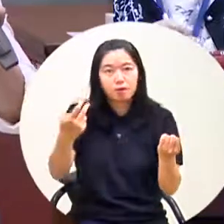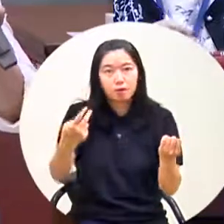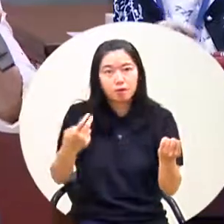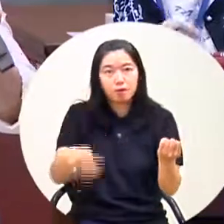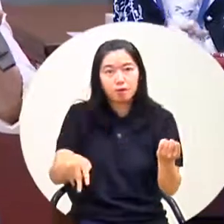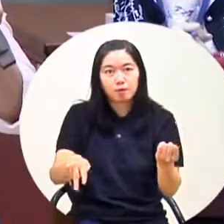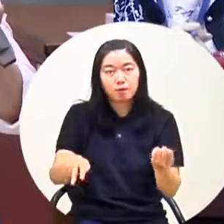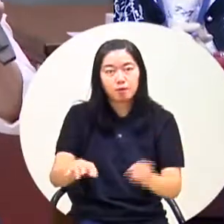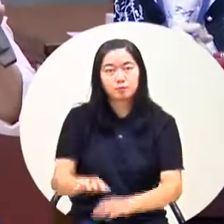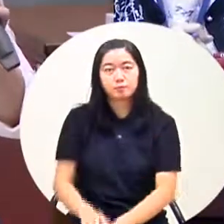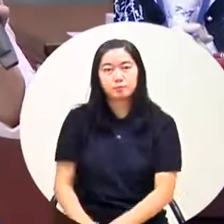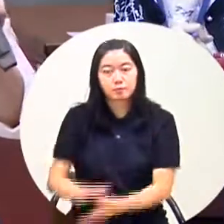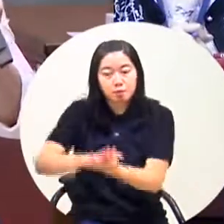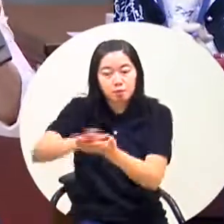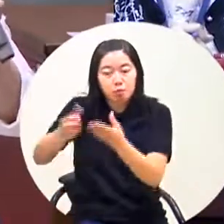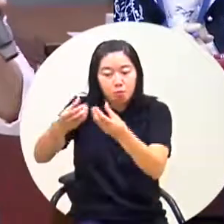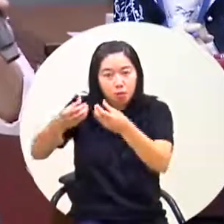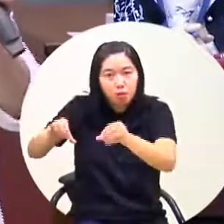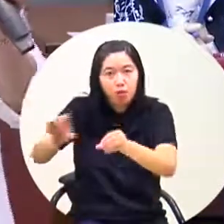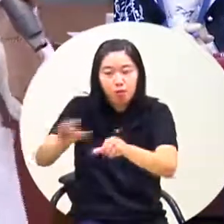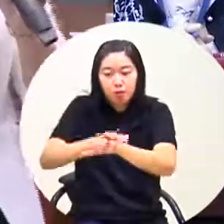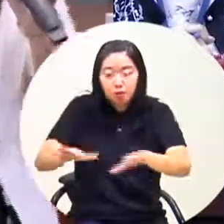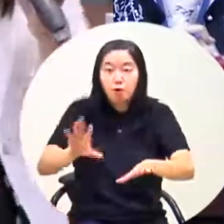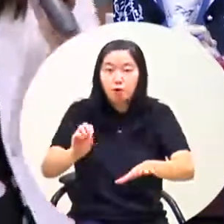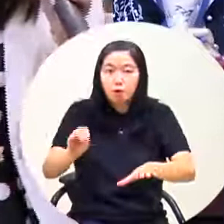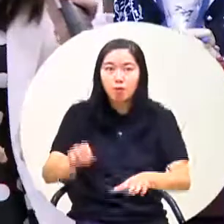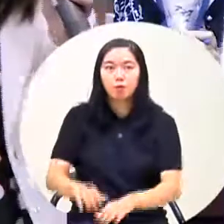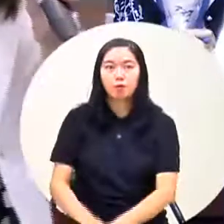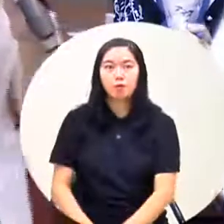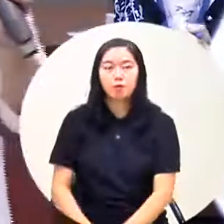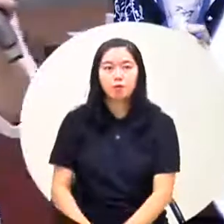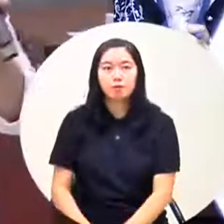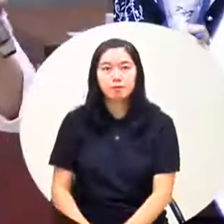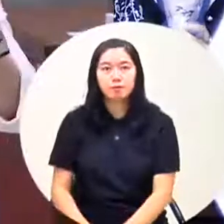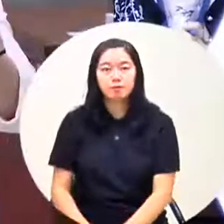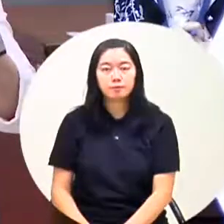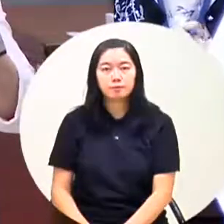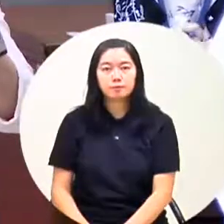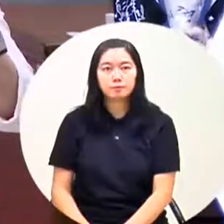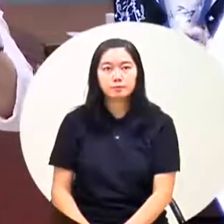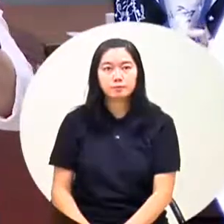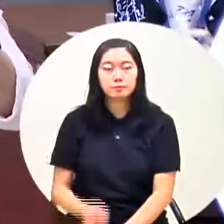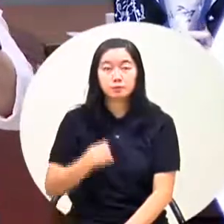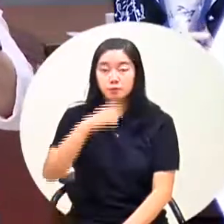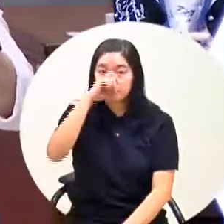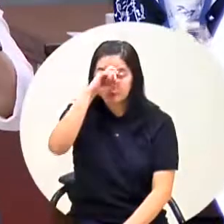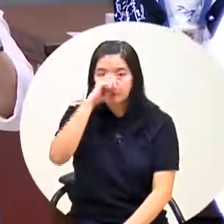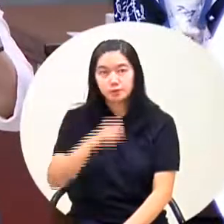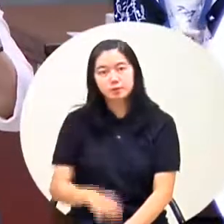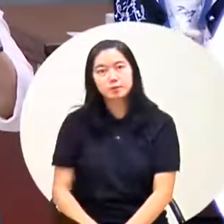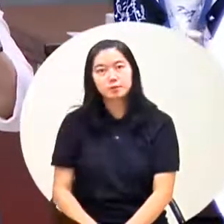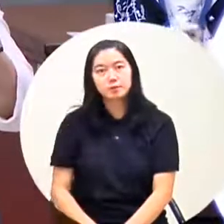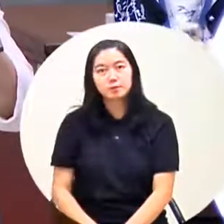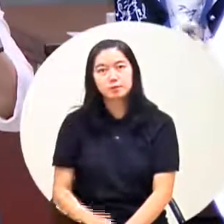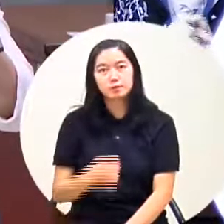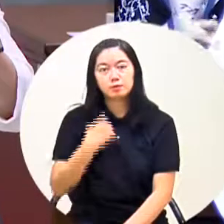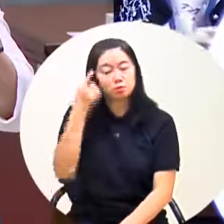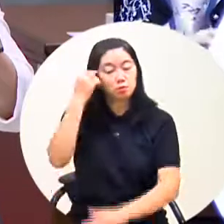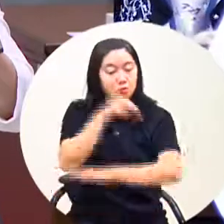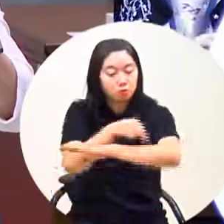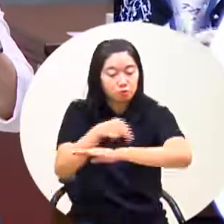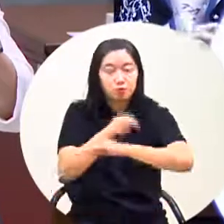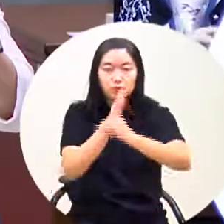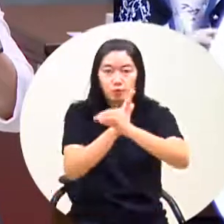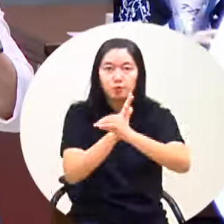他们的存蛋哦，它的到底有没有安全？不只的意见是安尼。 好，目前 我还希望讲 我们会继续做做我们的计划当中，那我